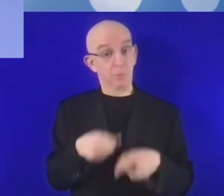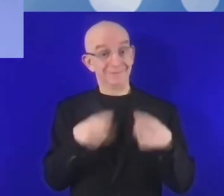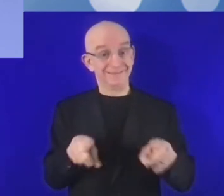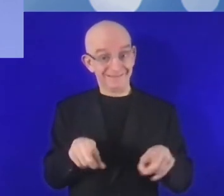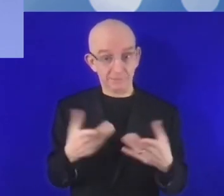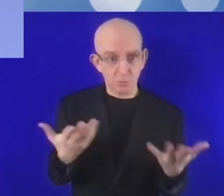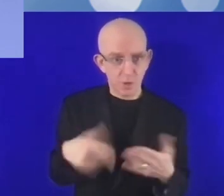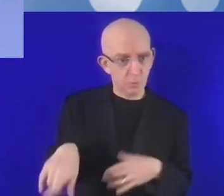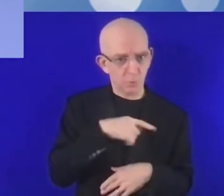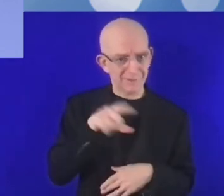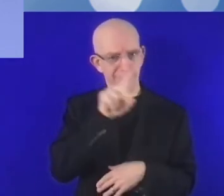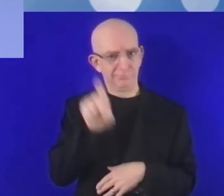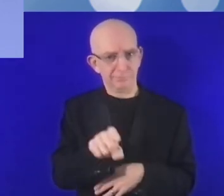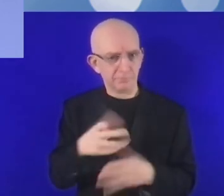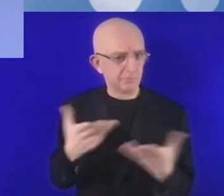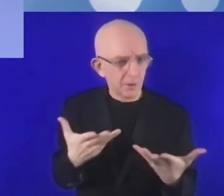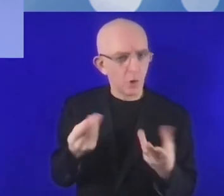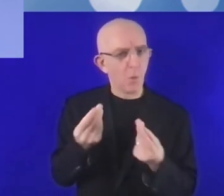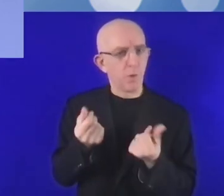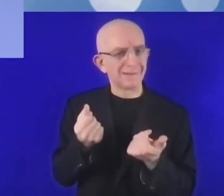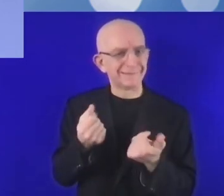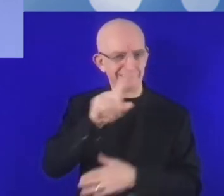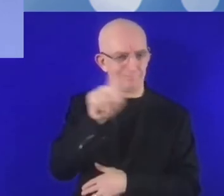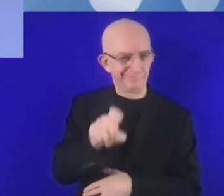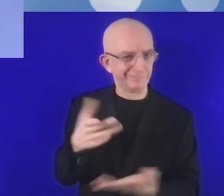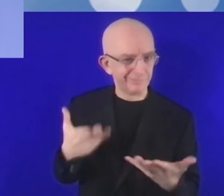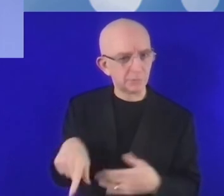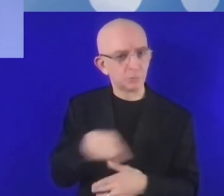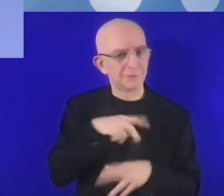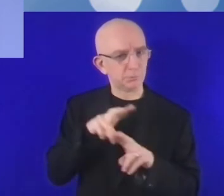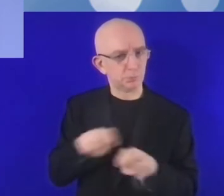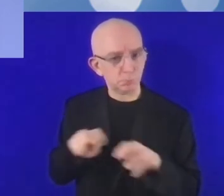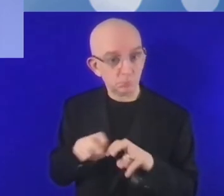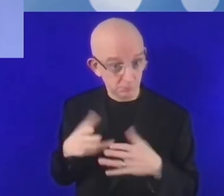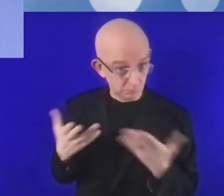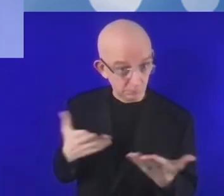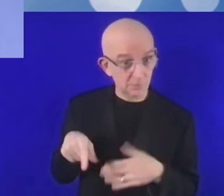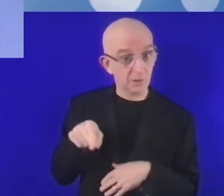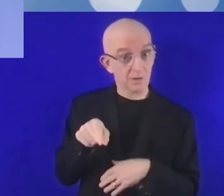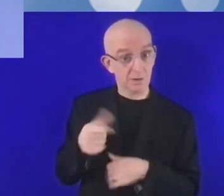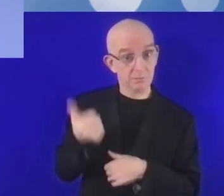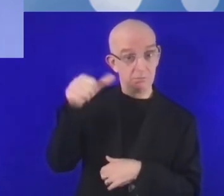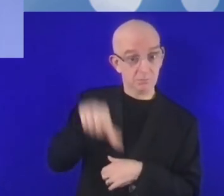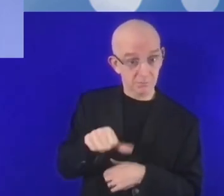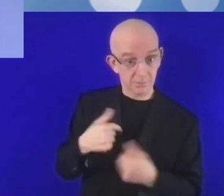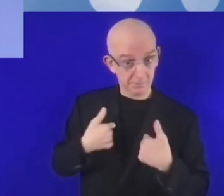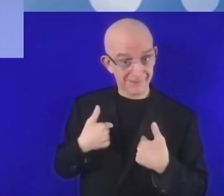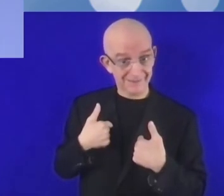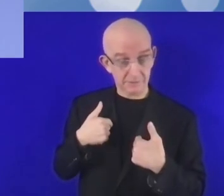qualité. Est-ce que c'est nous qui allons décider de la qualité, la façon dont nous